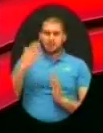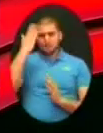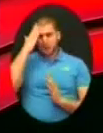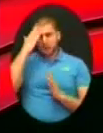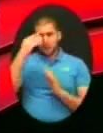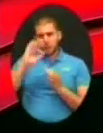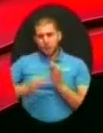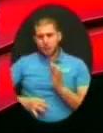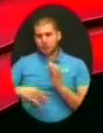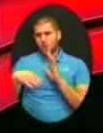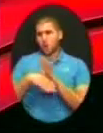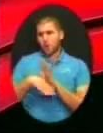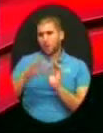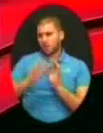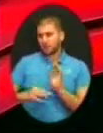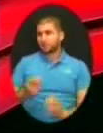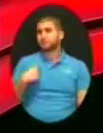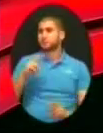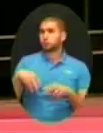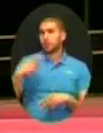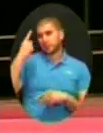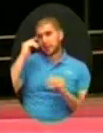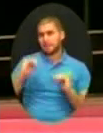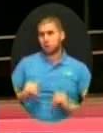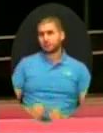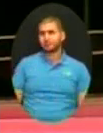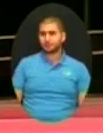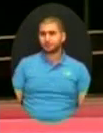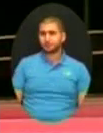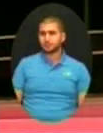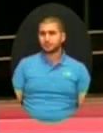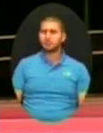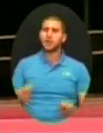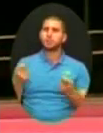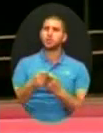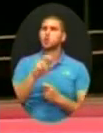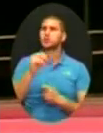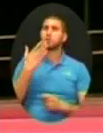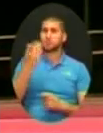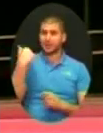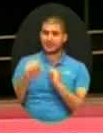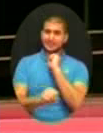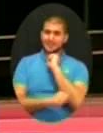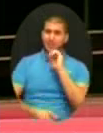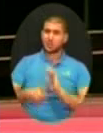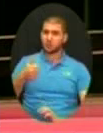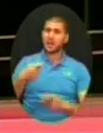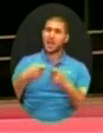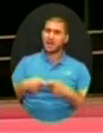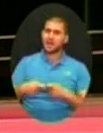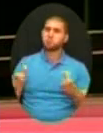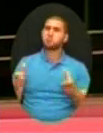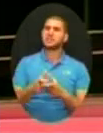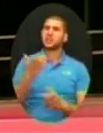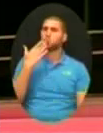הזה לעומקו, כך שיש לי פחות דעה בנידון. טוב, ובעניין ירושלים, היית סגן ראש עיריית ירושלים? חבר מועצה בירושלים. חבר